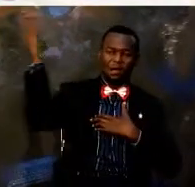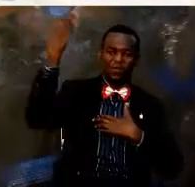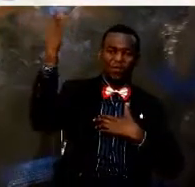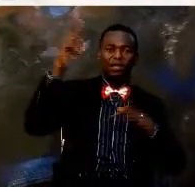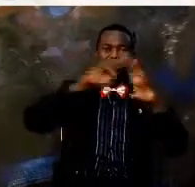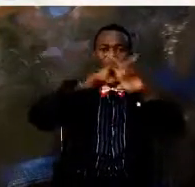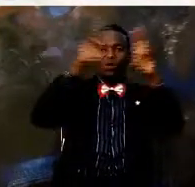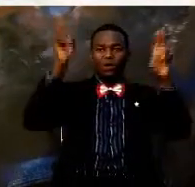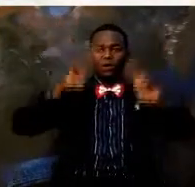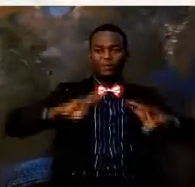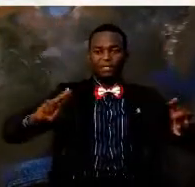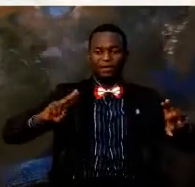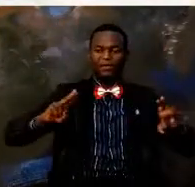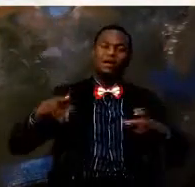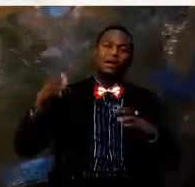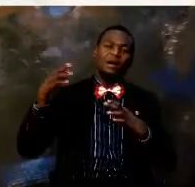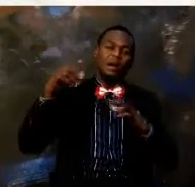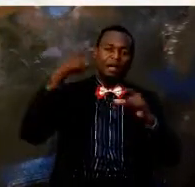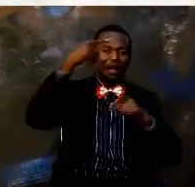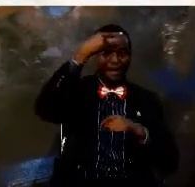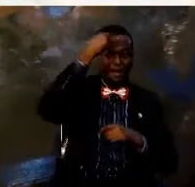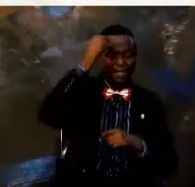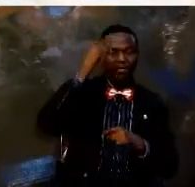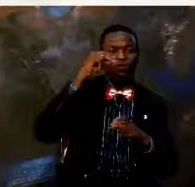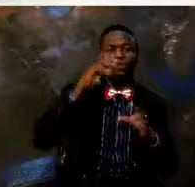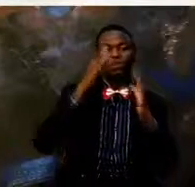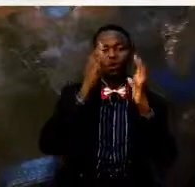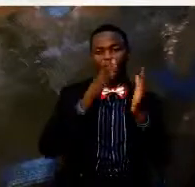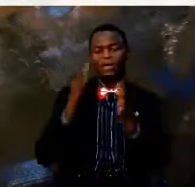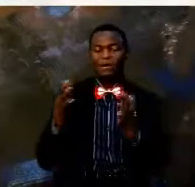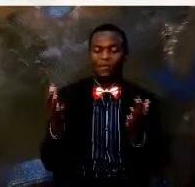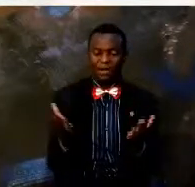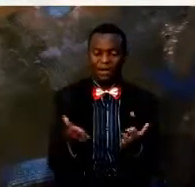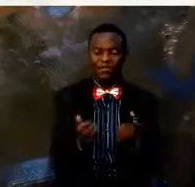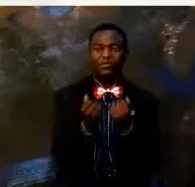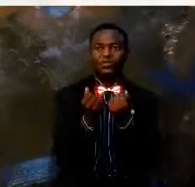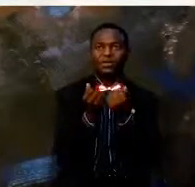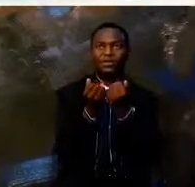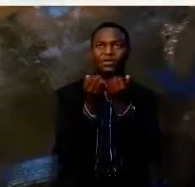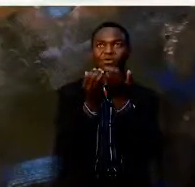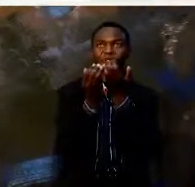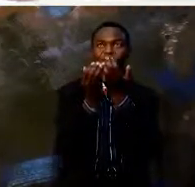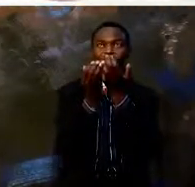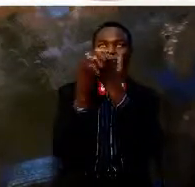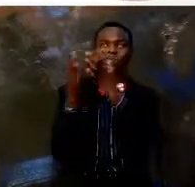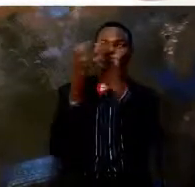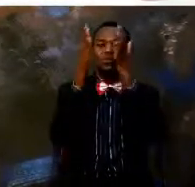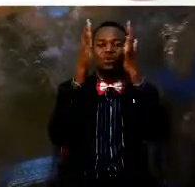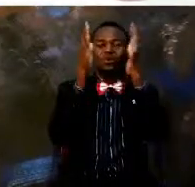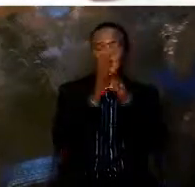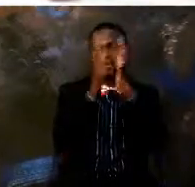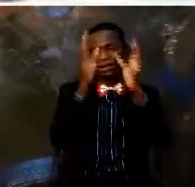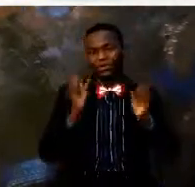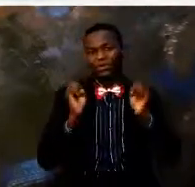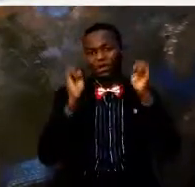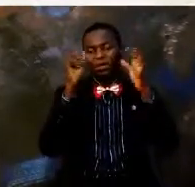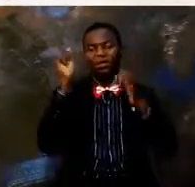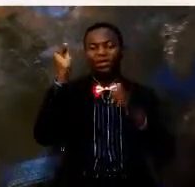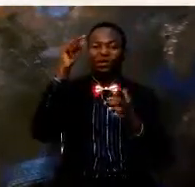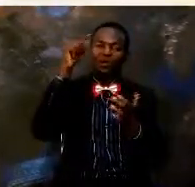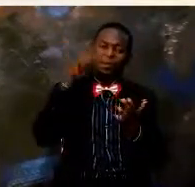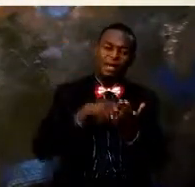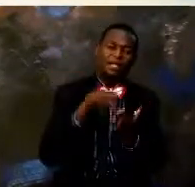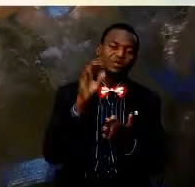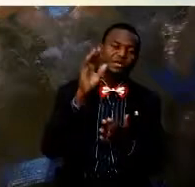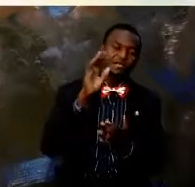mataifa, akaaminiwa kwa wanadamu, akachukuliwa juu mbinguni. Haleluya. Ndio maana tunahitaji